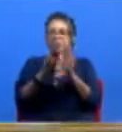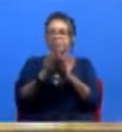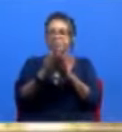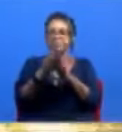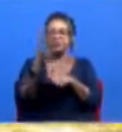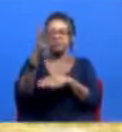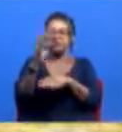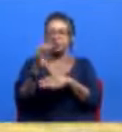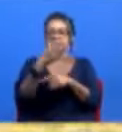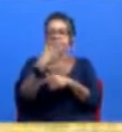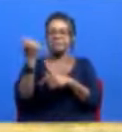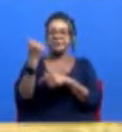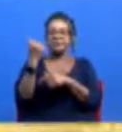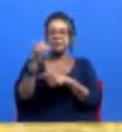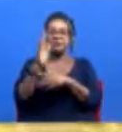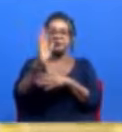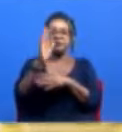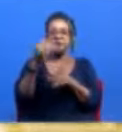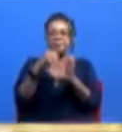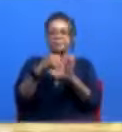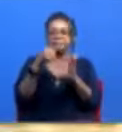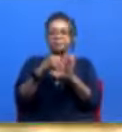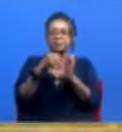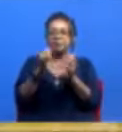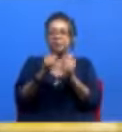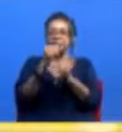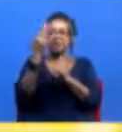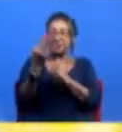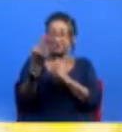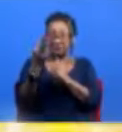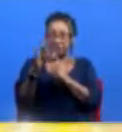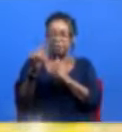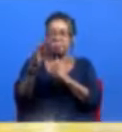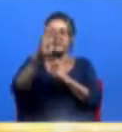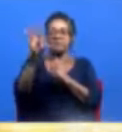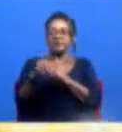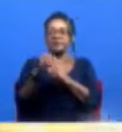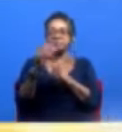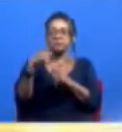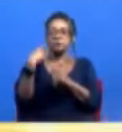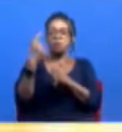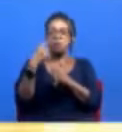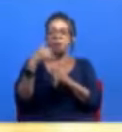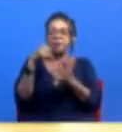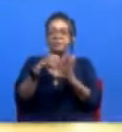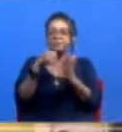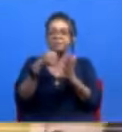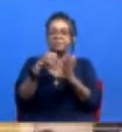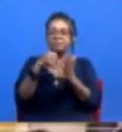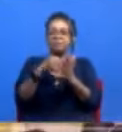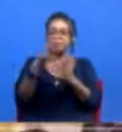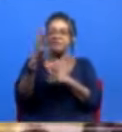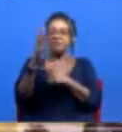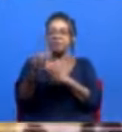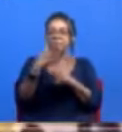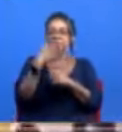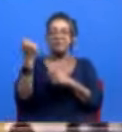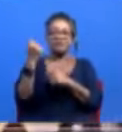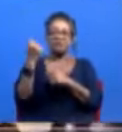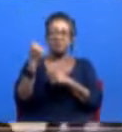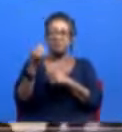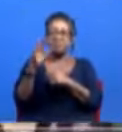bora. Alikuwa kati ya wana mitindo 13 kutoka bara la Afrika walioibuka katika nafasi za 40 bora.